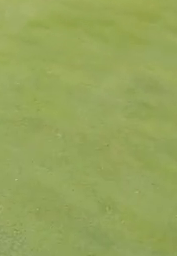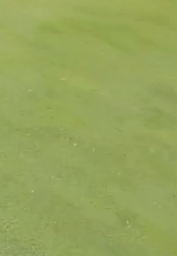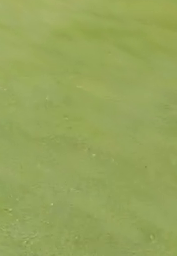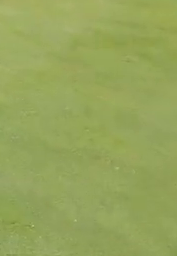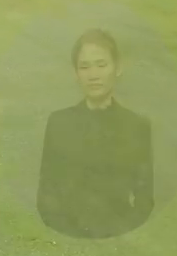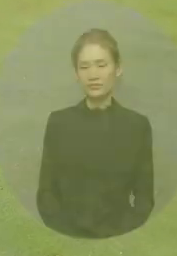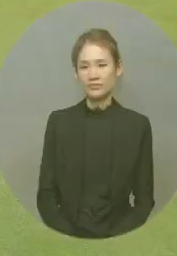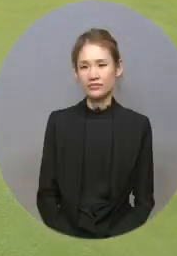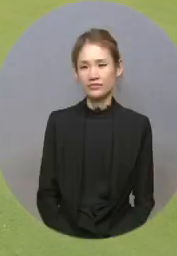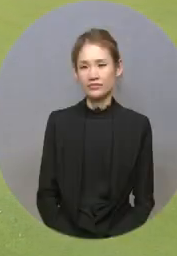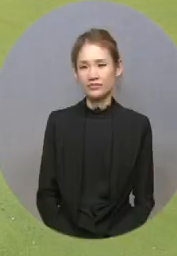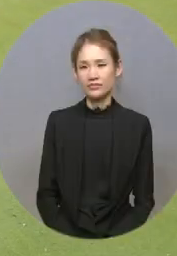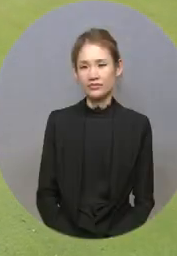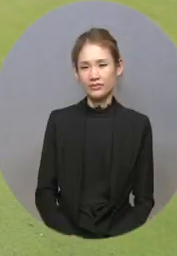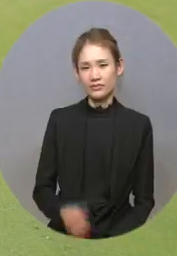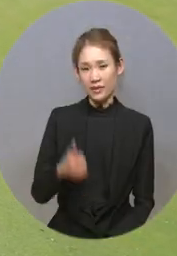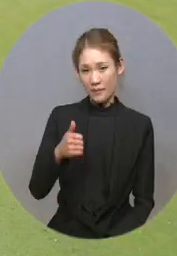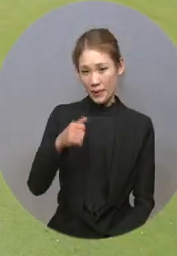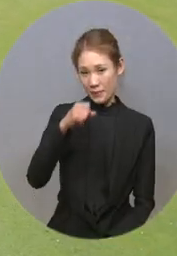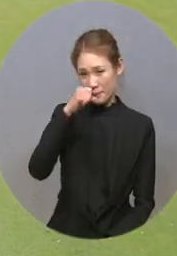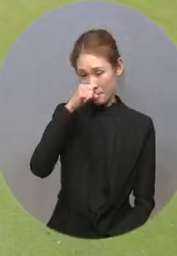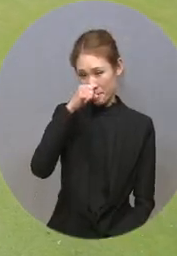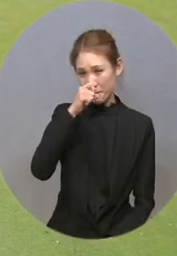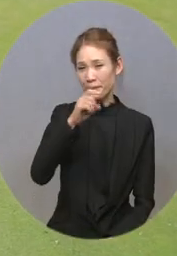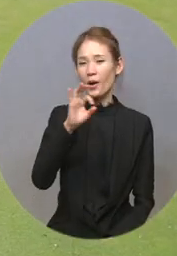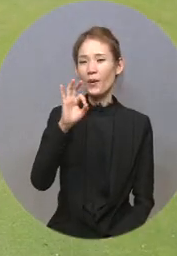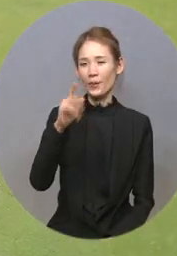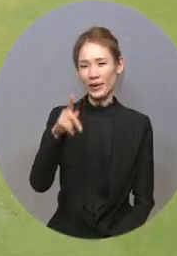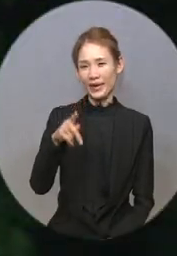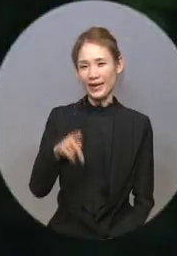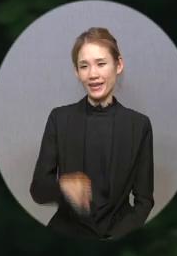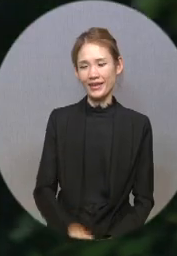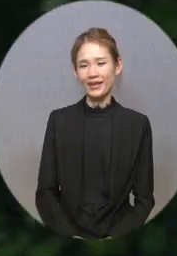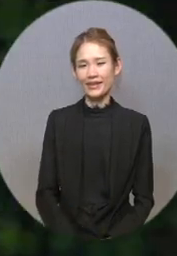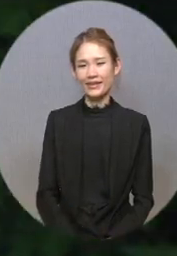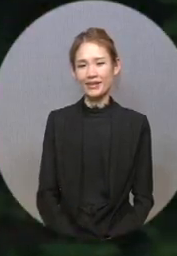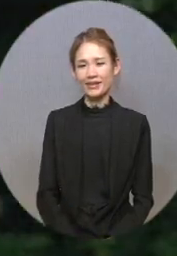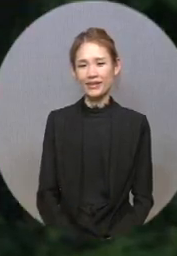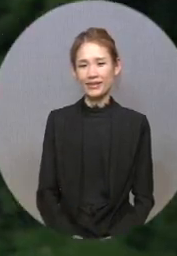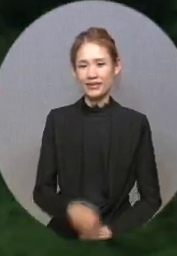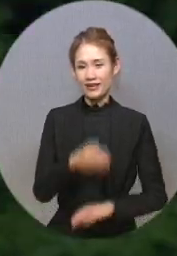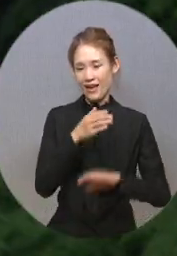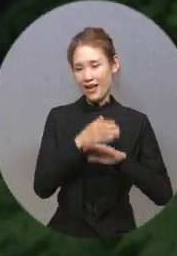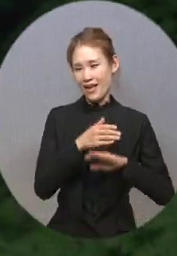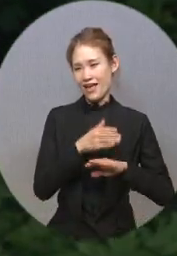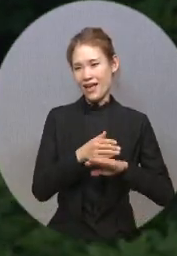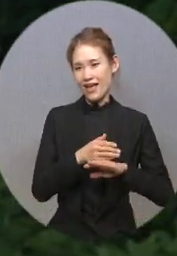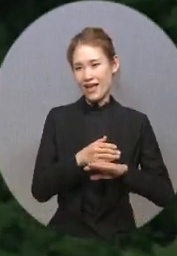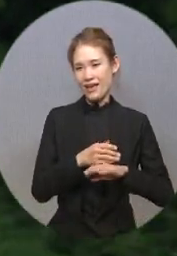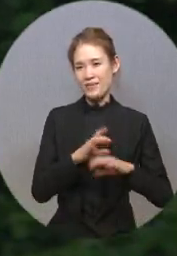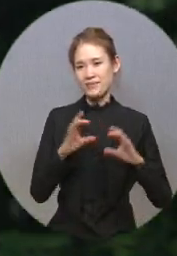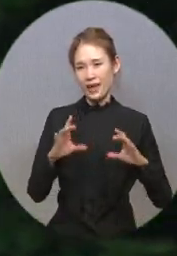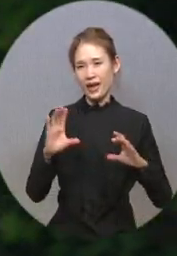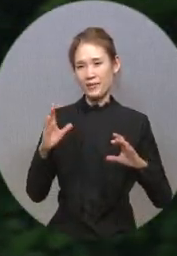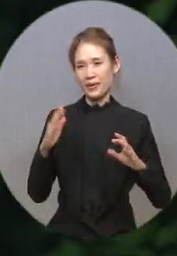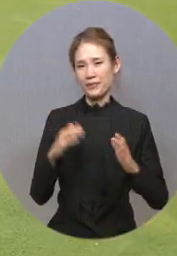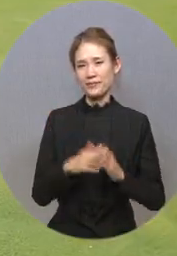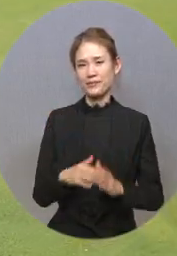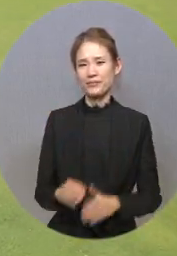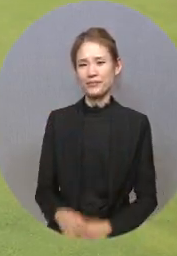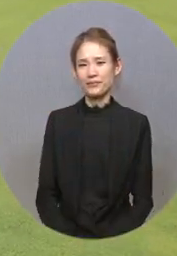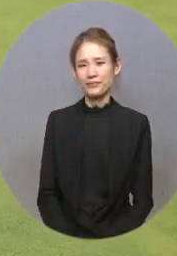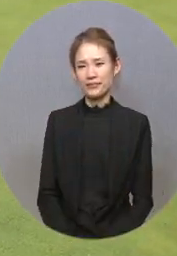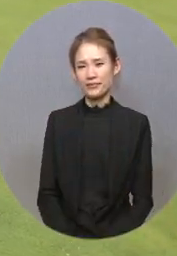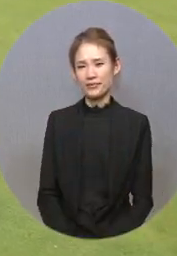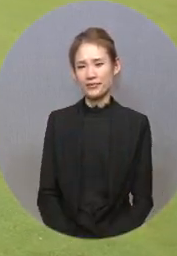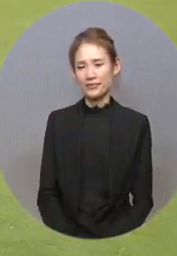나이스! 아, 가야 돼! 불러! 너만 불러! 오케이! 나이스! 감사합니다! 텄네? 텄어! 아니야,